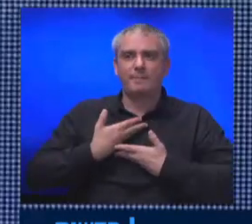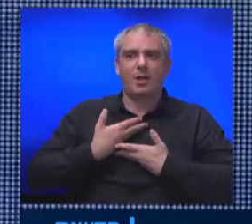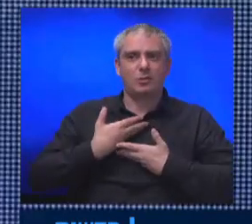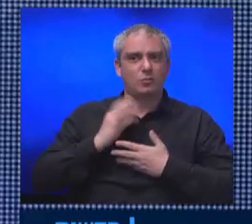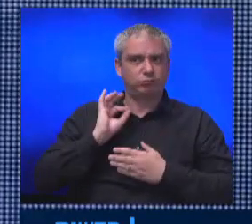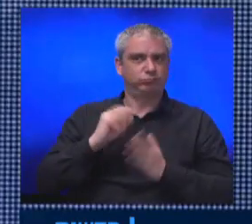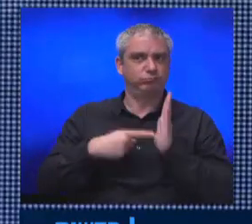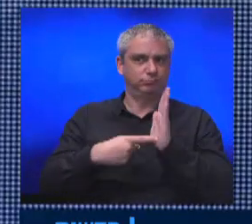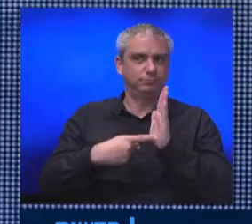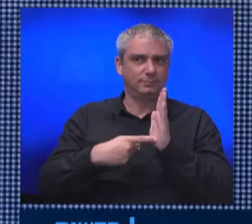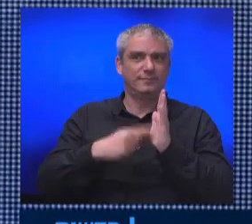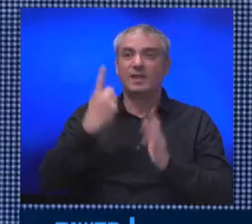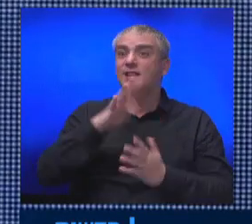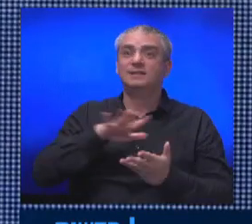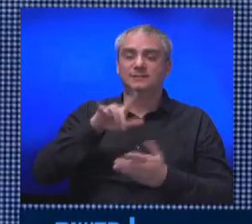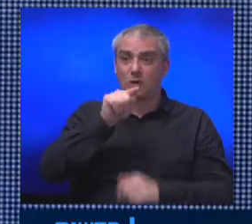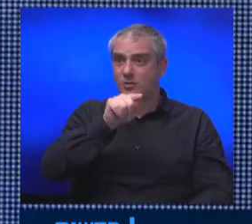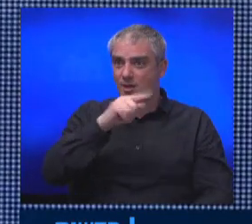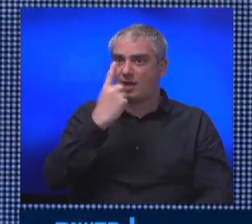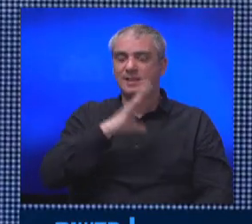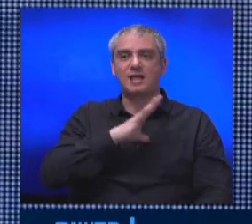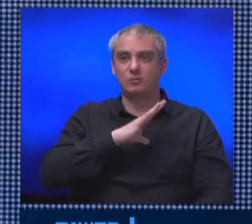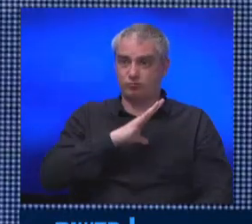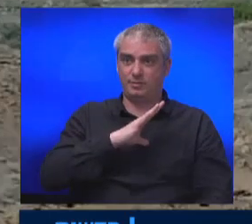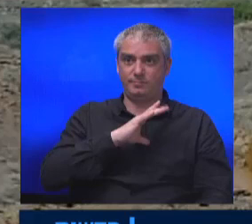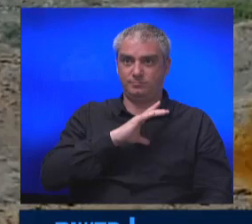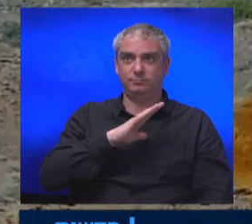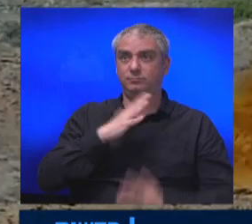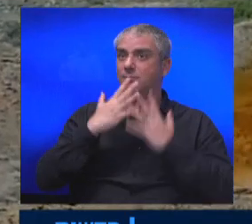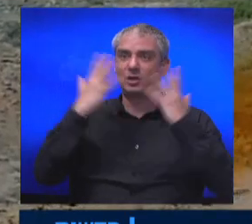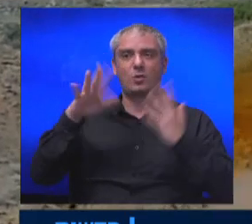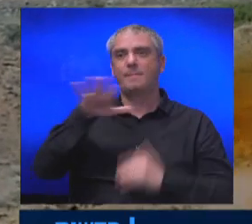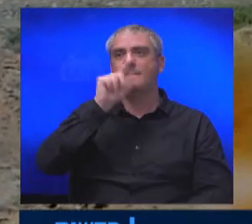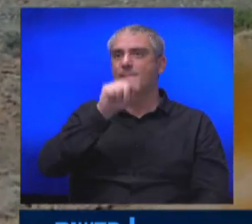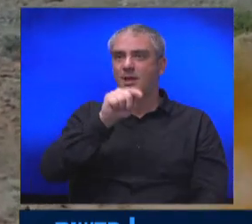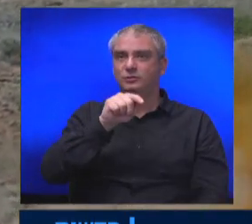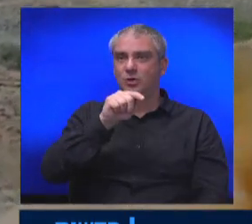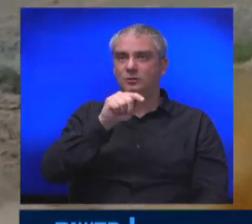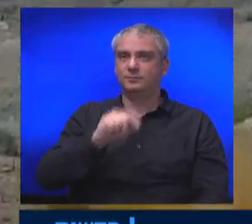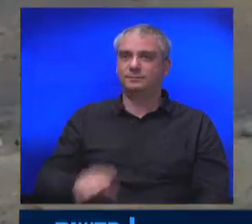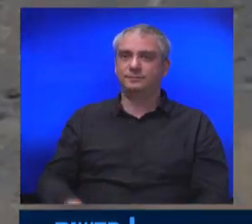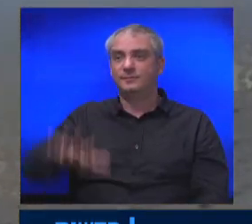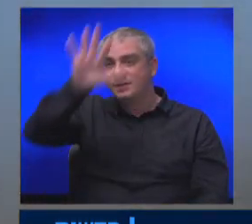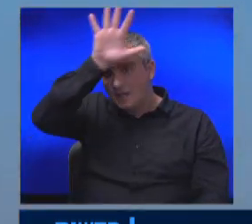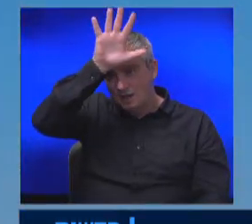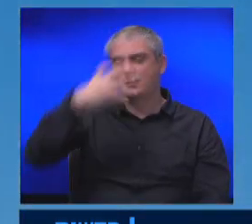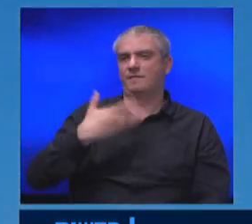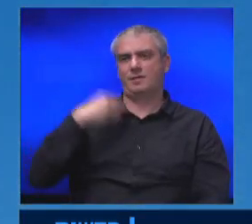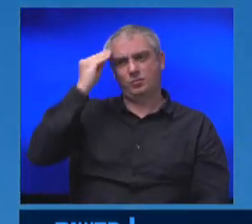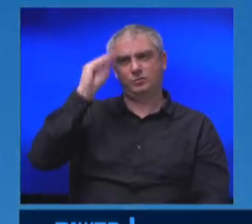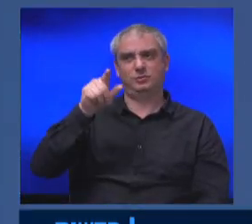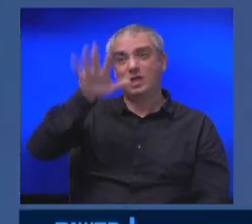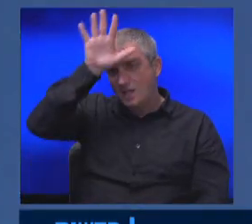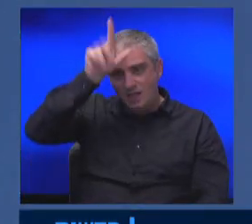לאחת הזירות האלה ולאחד האיומים הגדולים ביותר באזור, איראן, וקיבלנו תזכורת שאיראן לא רק מהווה